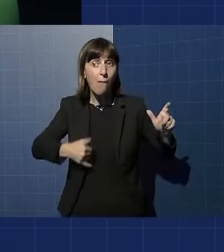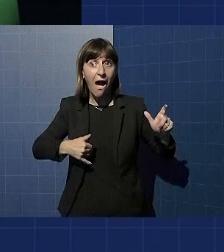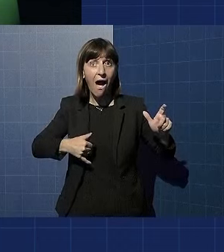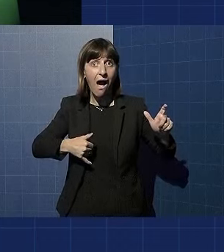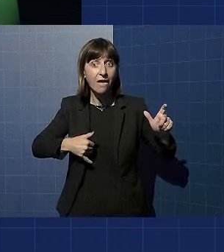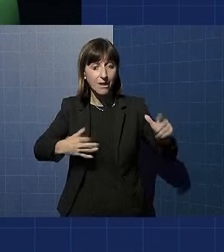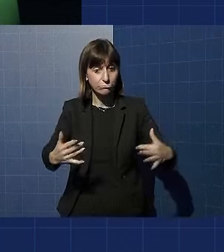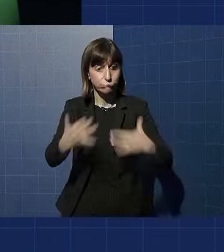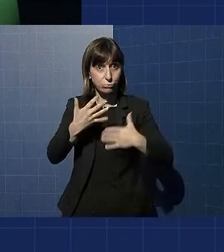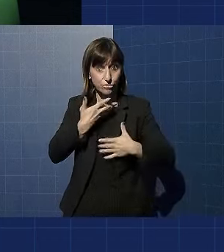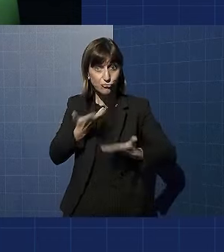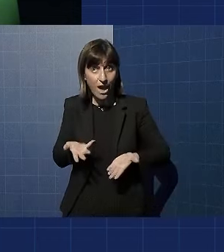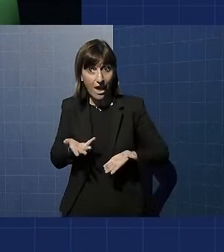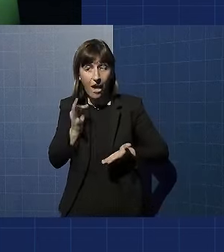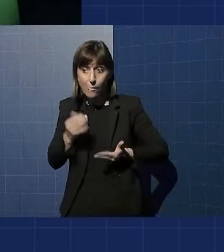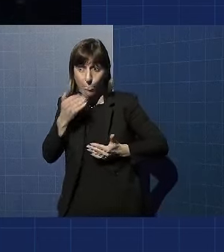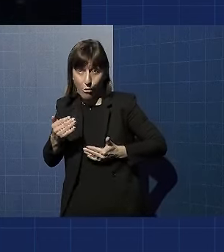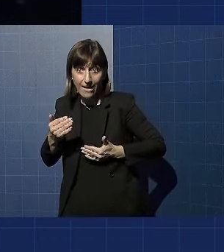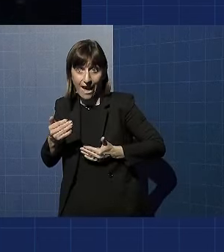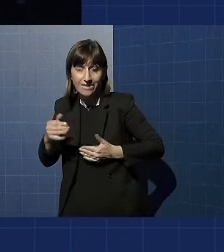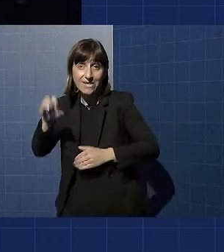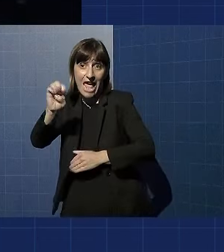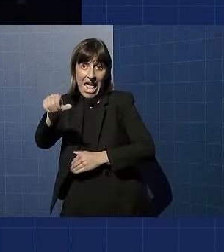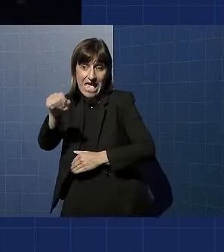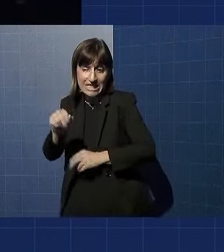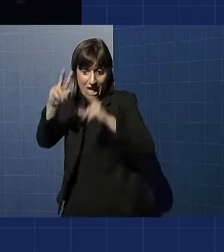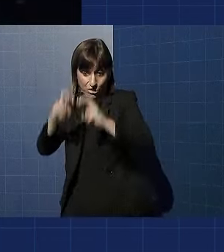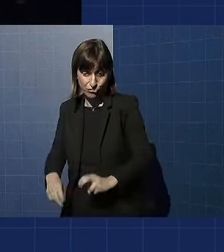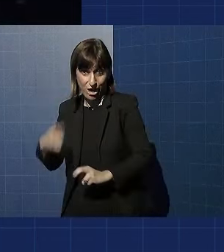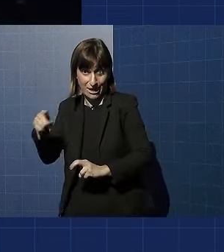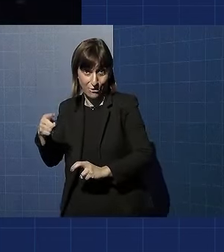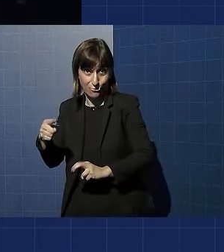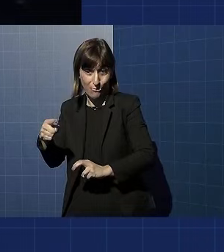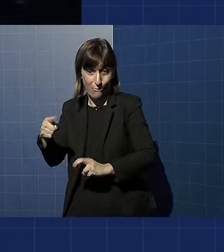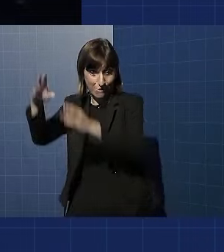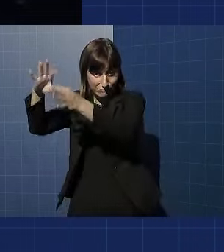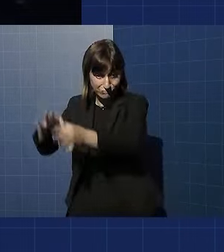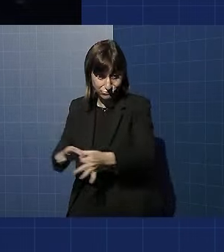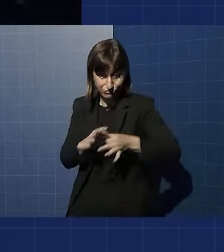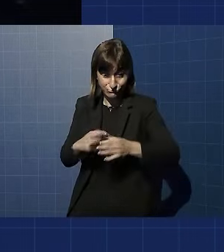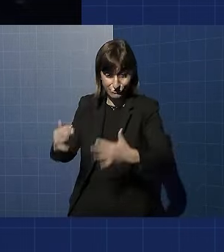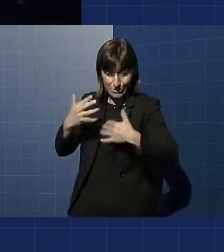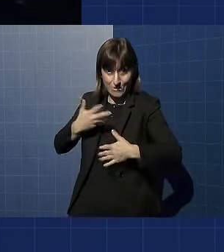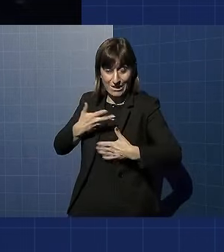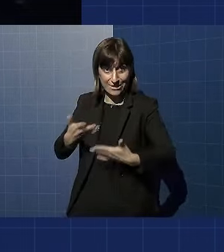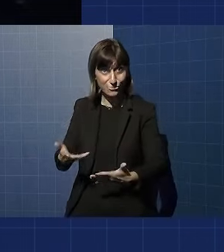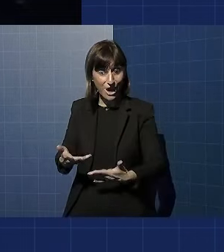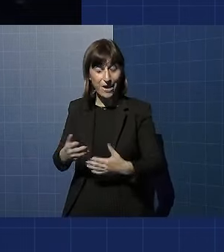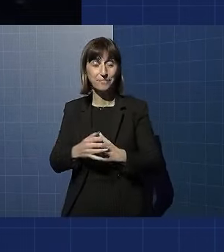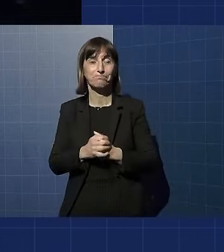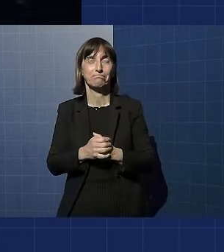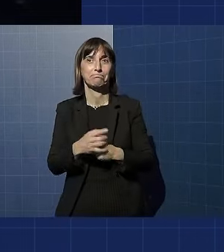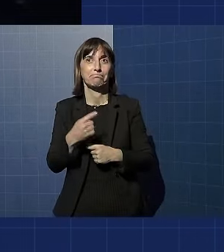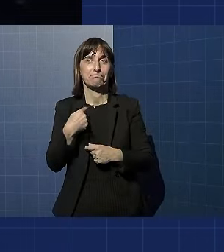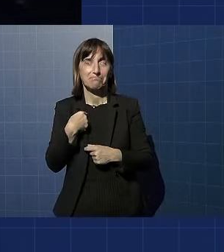facciamo all'Agenzia Spaziale Europea? Yeah. I think that's a very important topic, and for ESA itself, it's